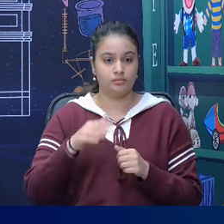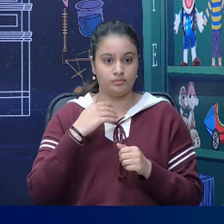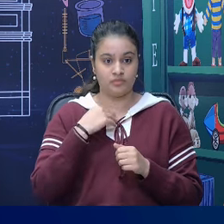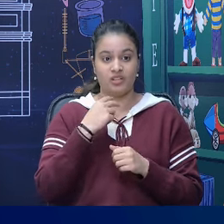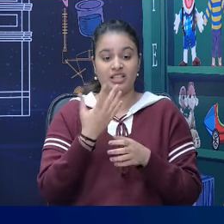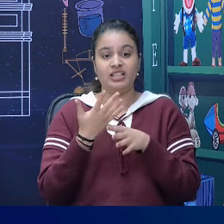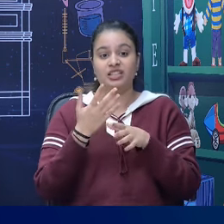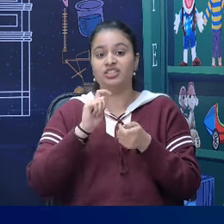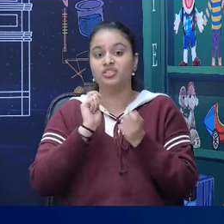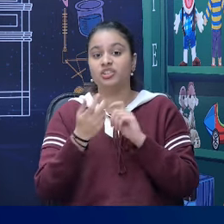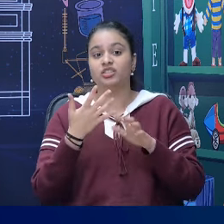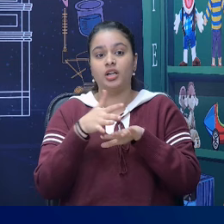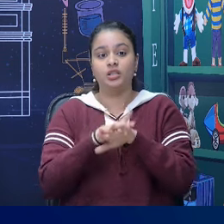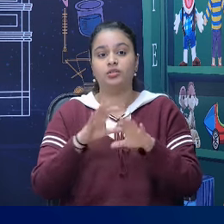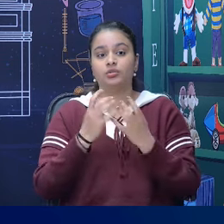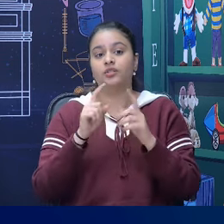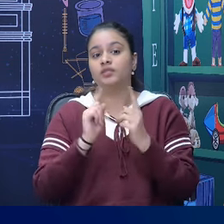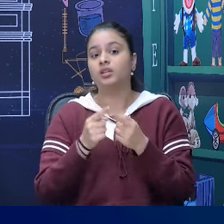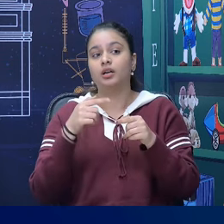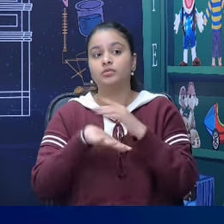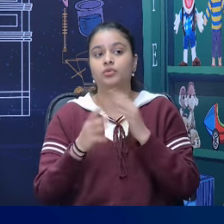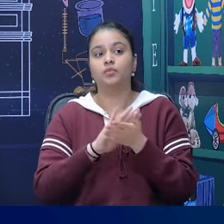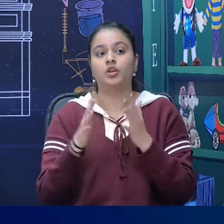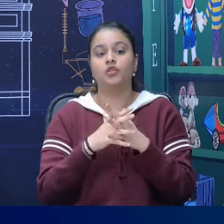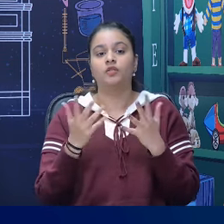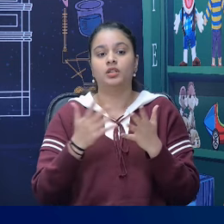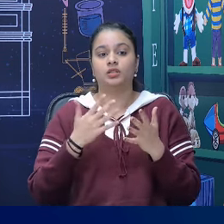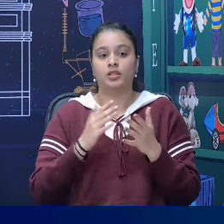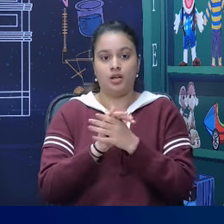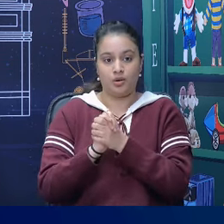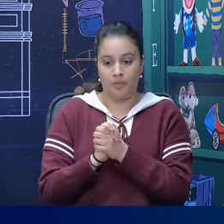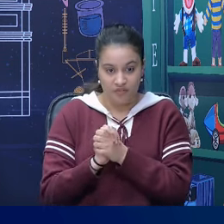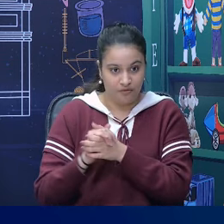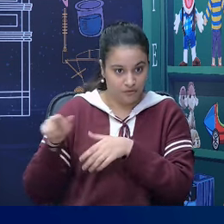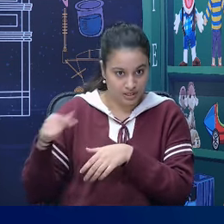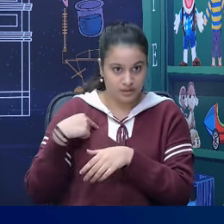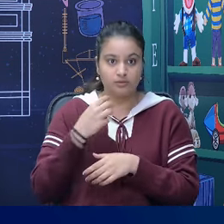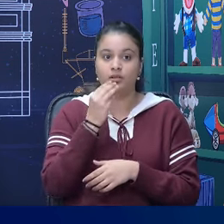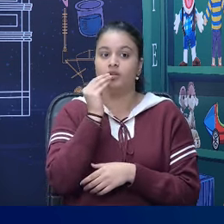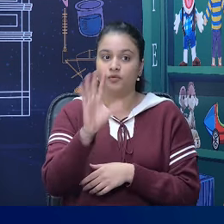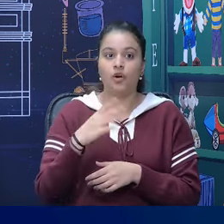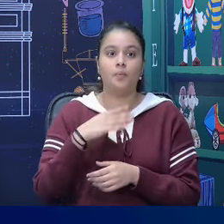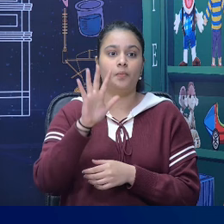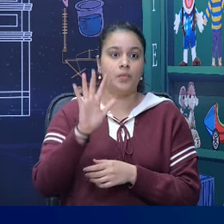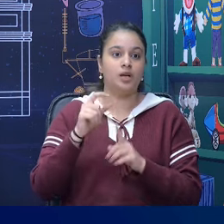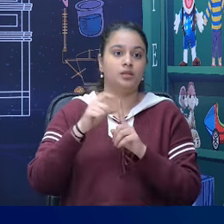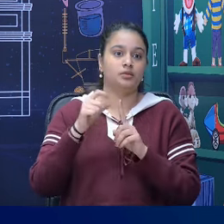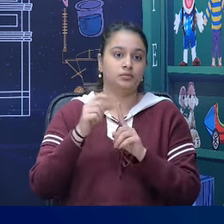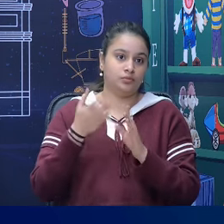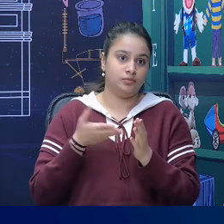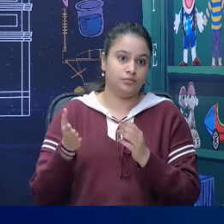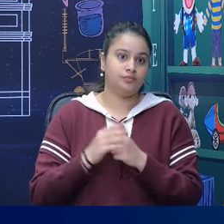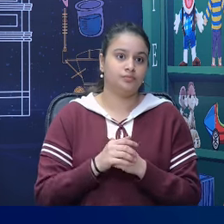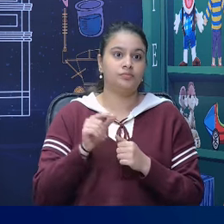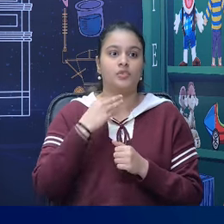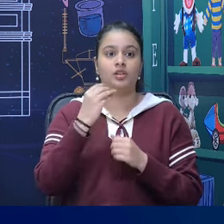अपने साथियों को यू टेल फाइव पॉलिनो मियर्स टू योर फ्रेंड्स जी और दर्शकों आप किस तरह से हमें यह भेज सकते